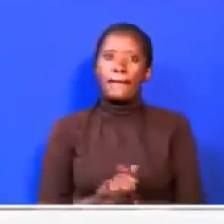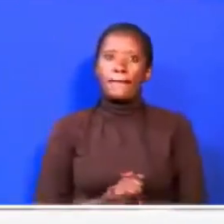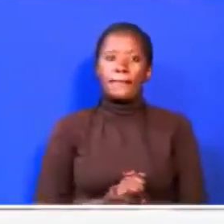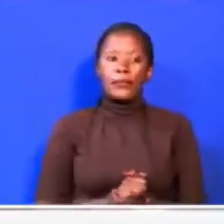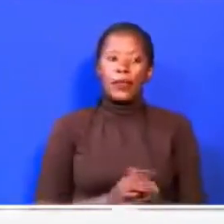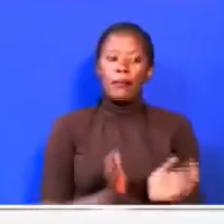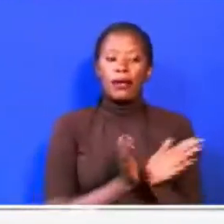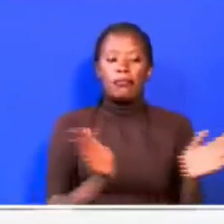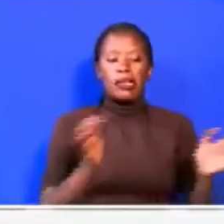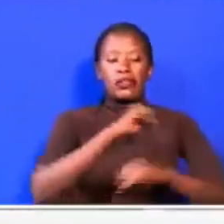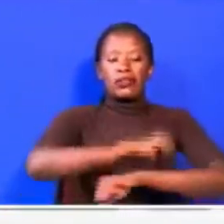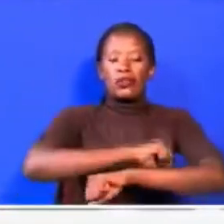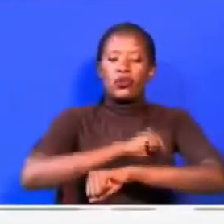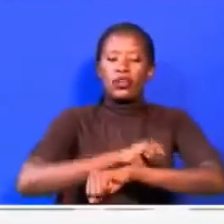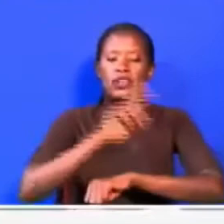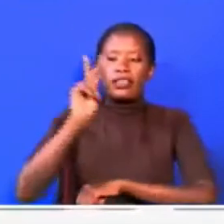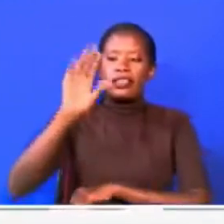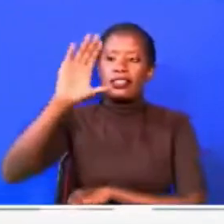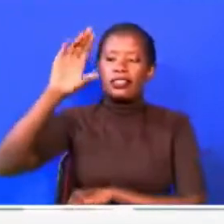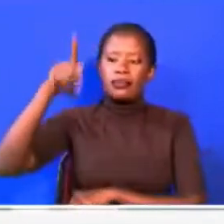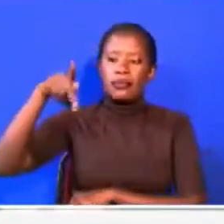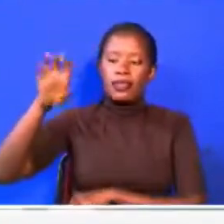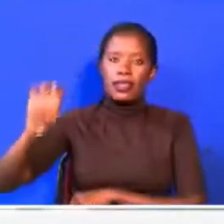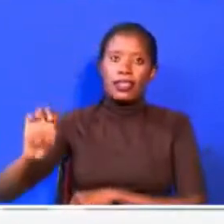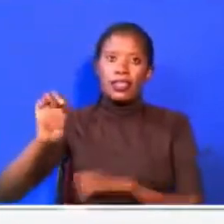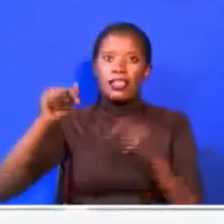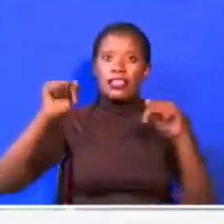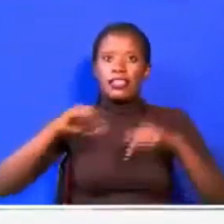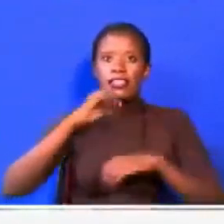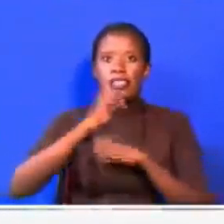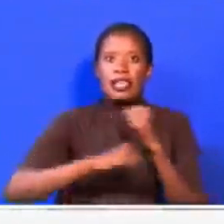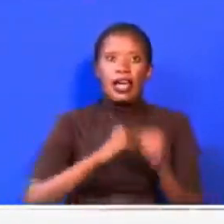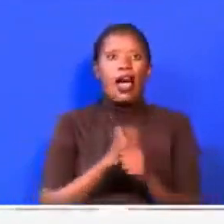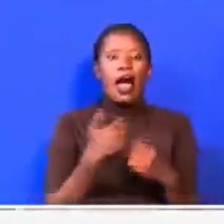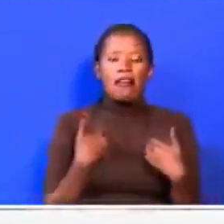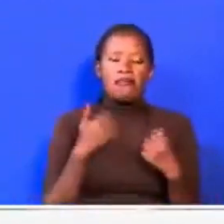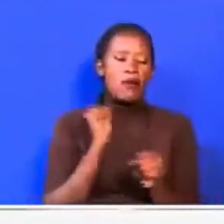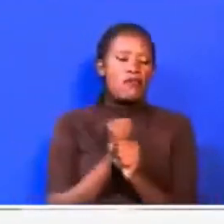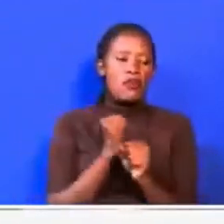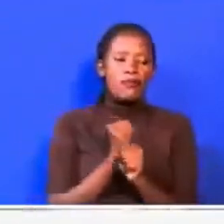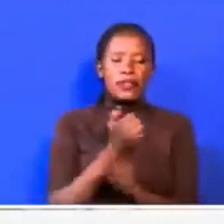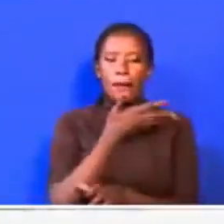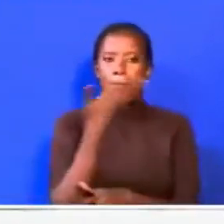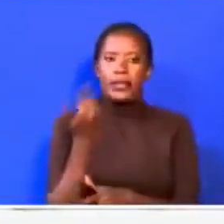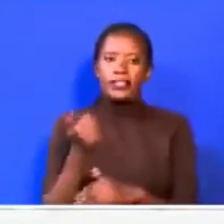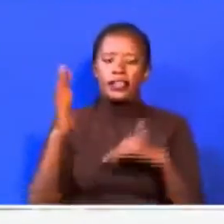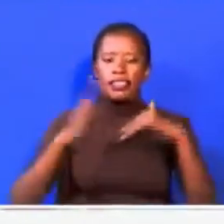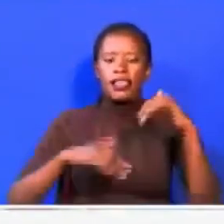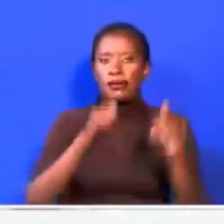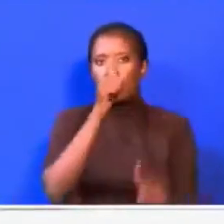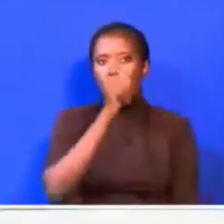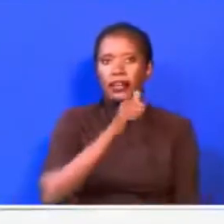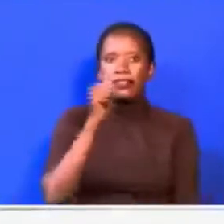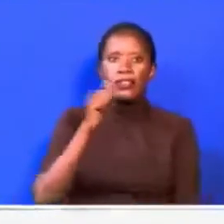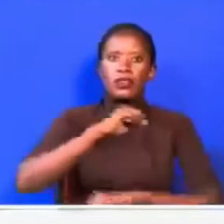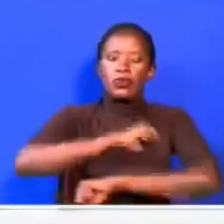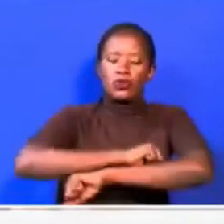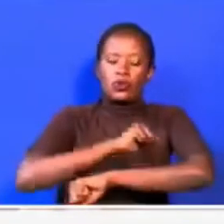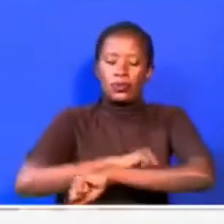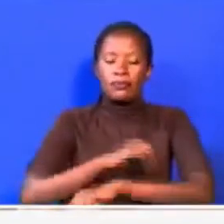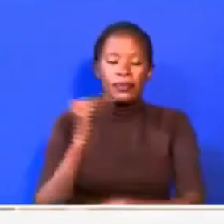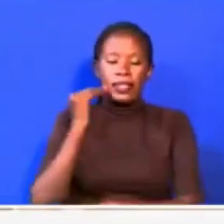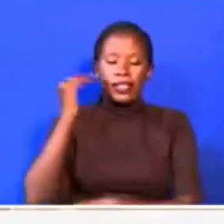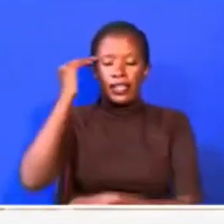umma katika matokeo ya KCPE mapema mwaka huu zimetajwa kuandikisha ubora zaidi, kinyume na zile za kibinafsi, walimu